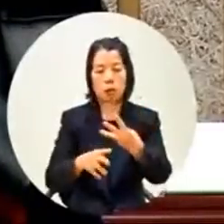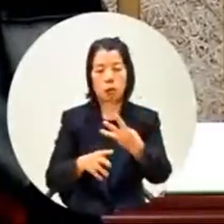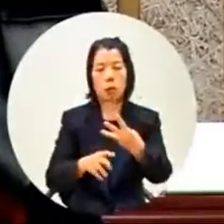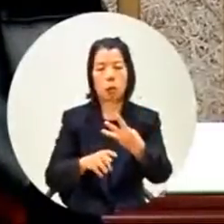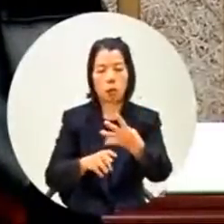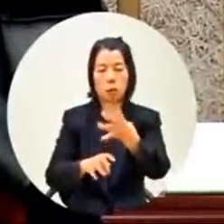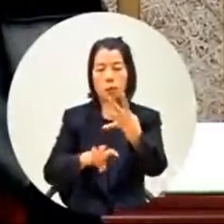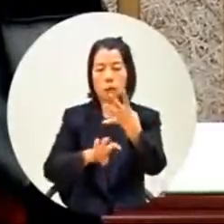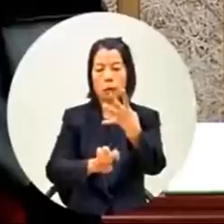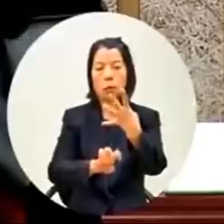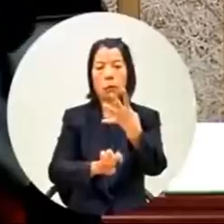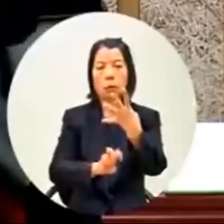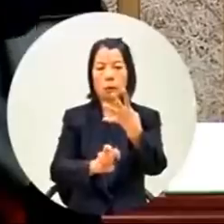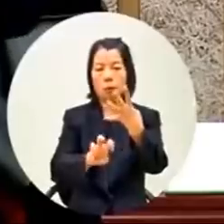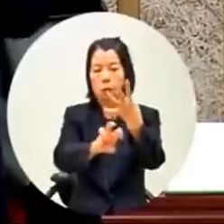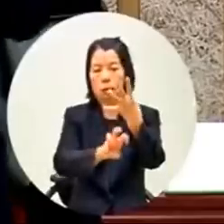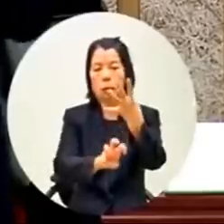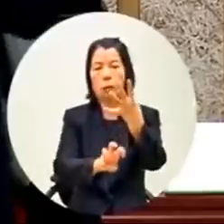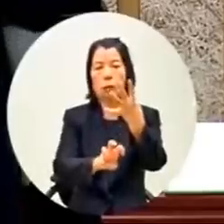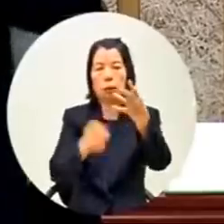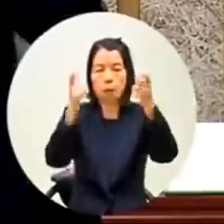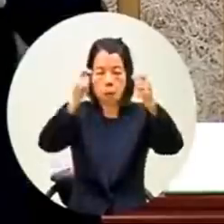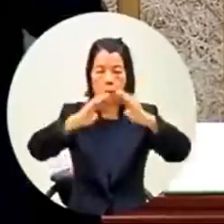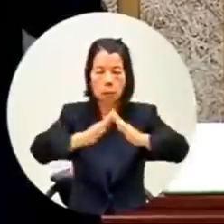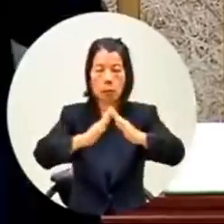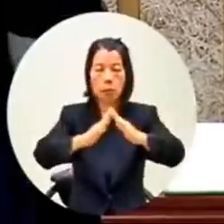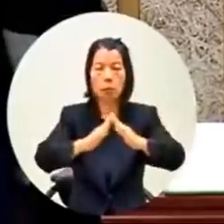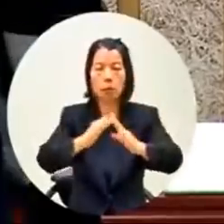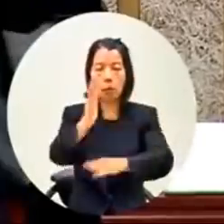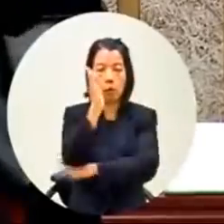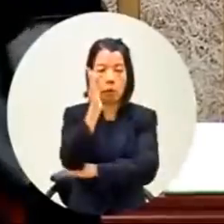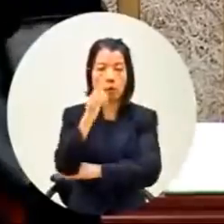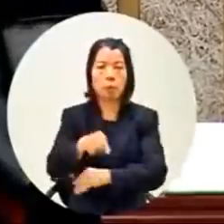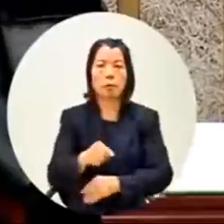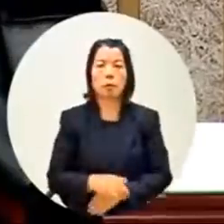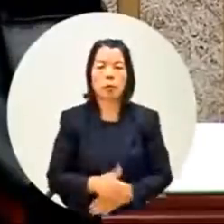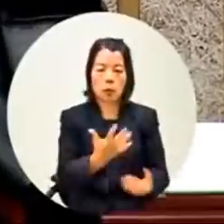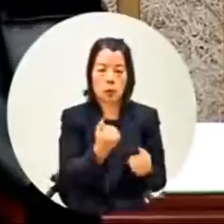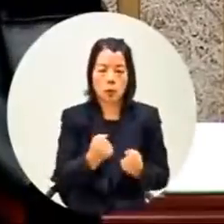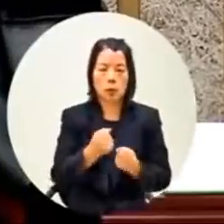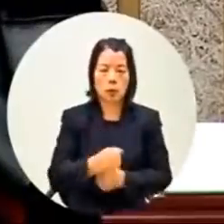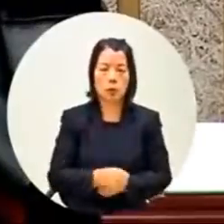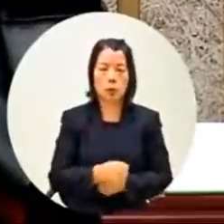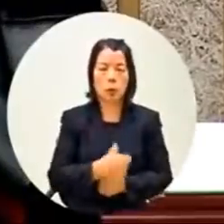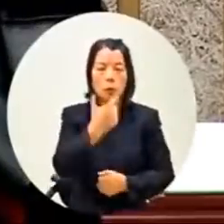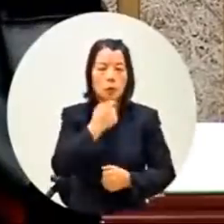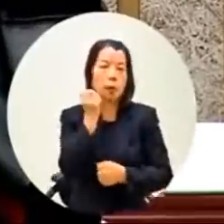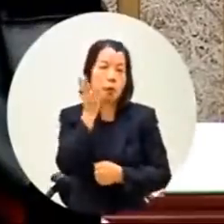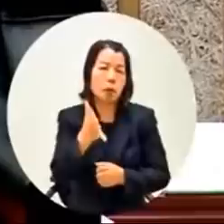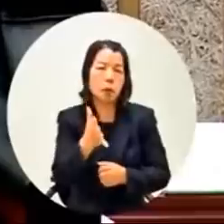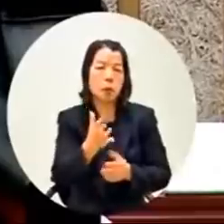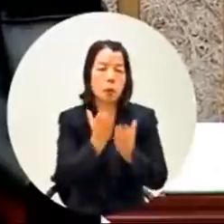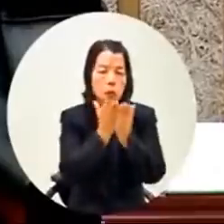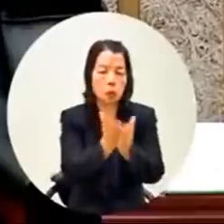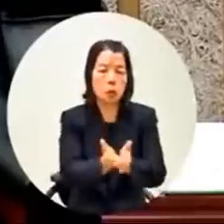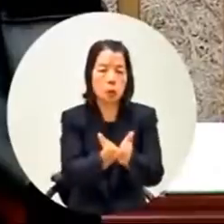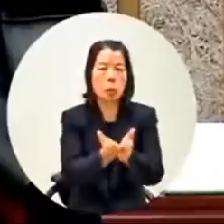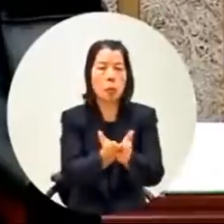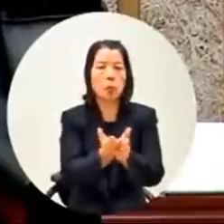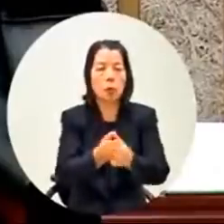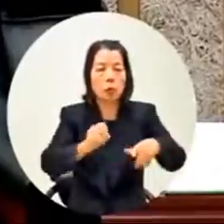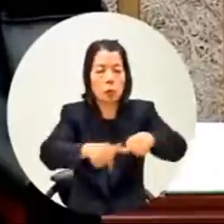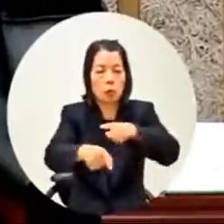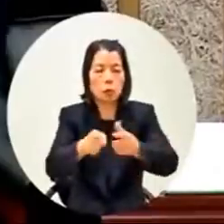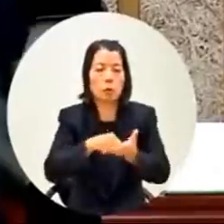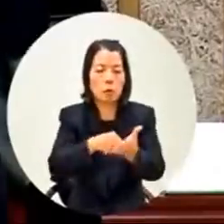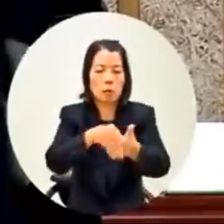号，也就是高雄市政府收到唐龙游艇公司的申请案之后，本来要